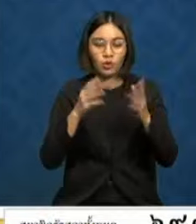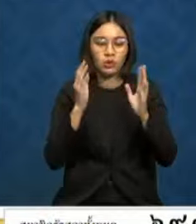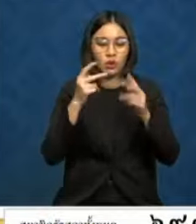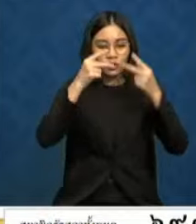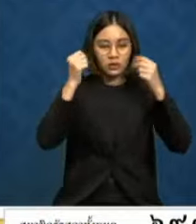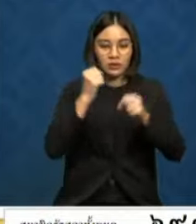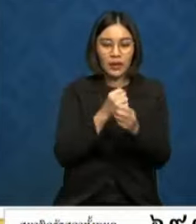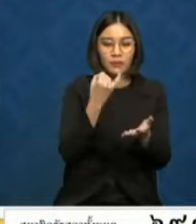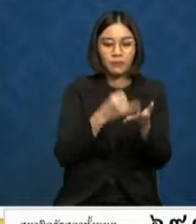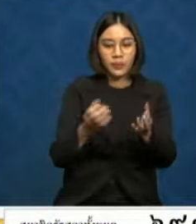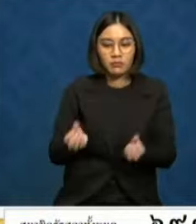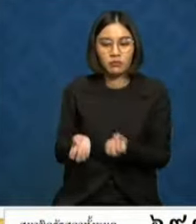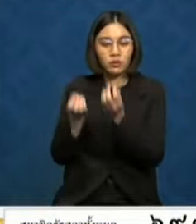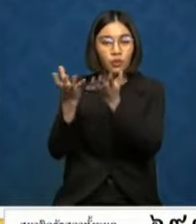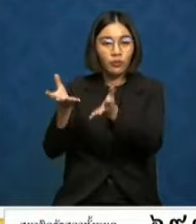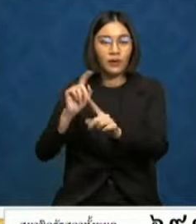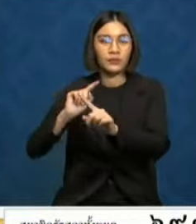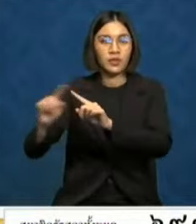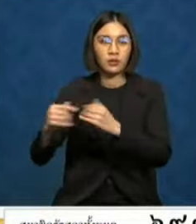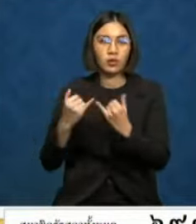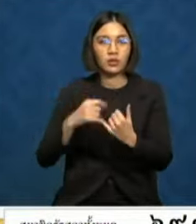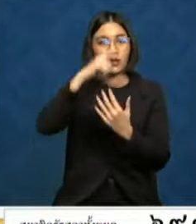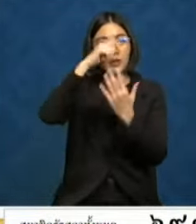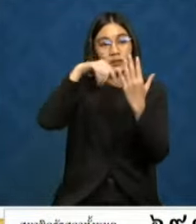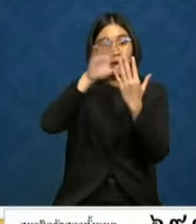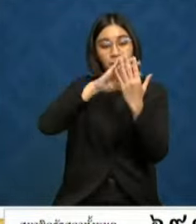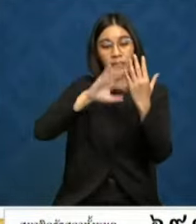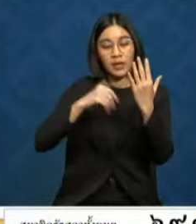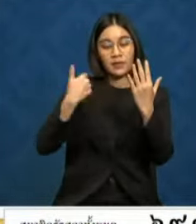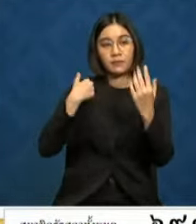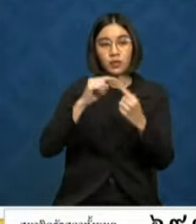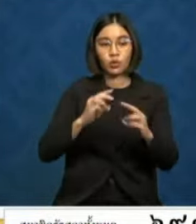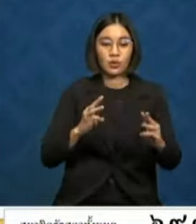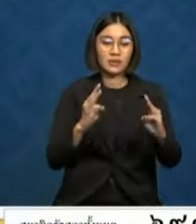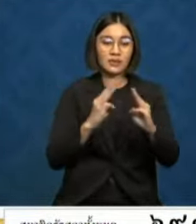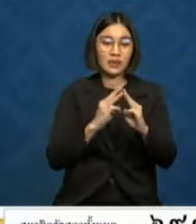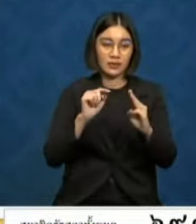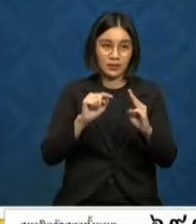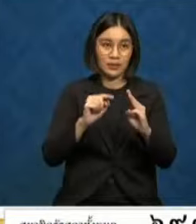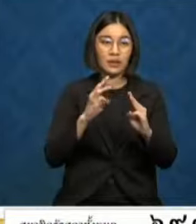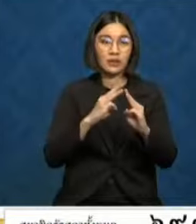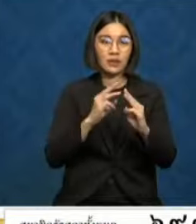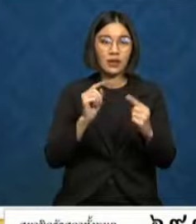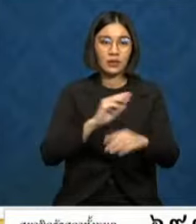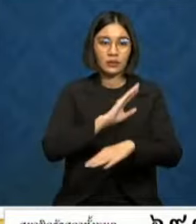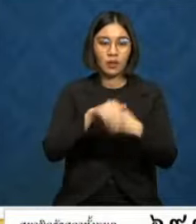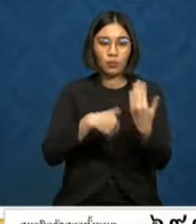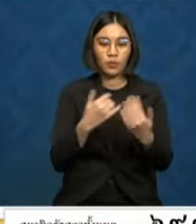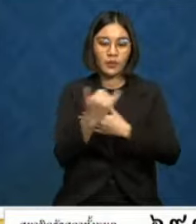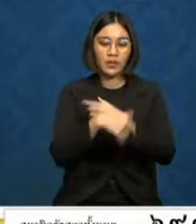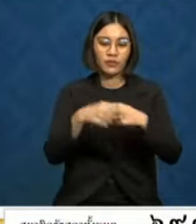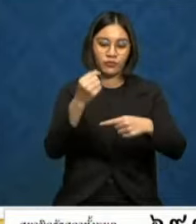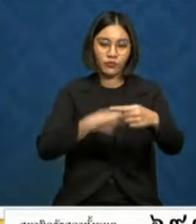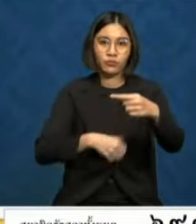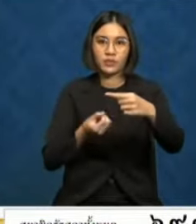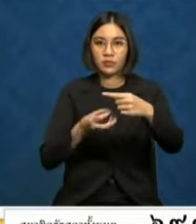ายข้ามแดนก็ปรากฏว่าขณะนี้เมืองไทยเรายังมีสนธิสัญญาส่งผู้ร้ายข้ามแดนกับทั้งหมด16ประเทศนะ